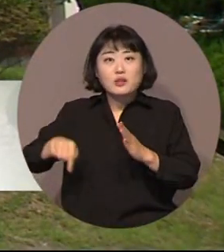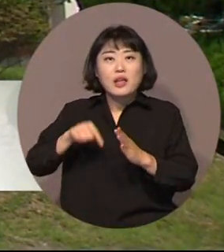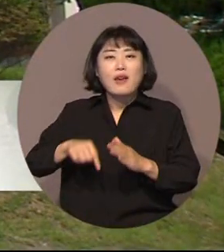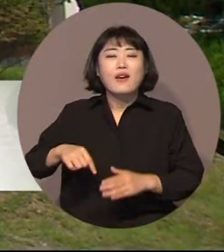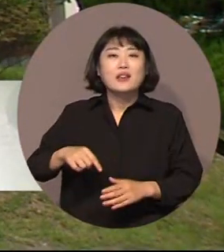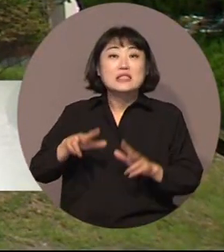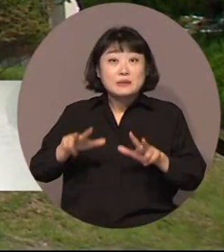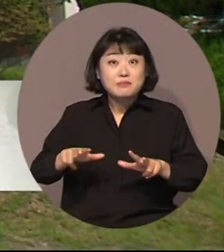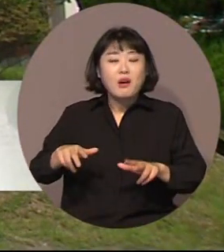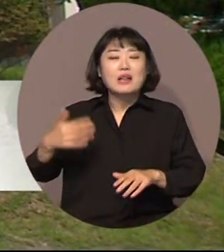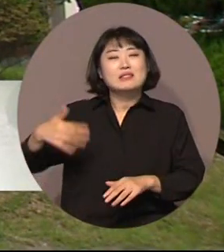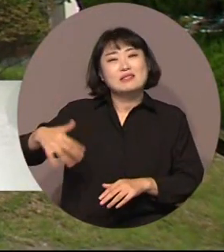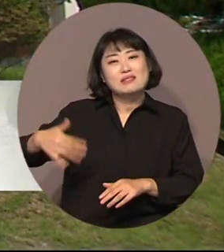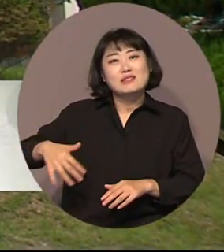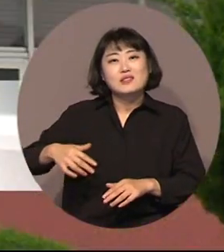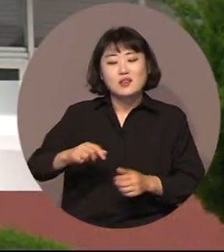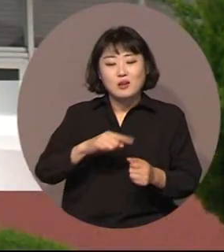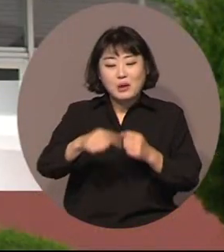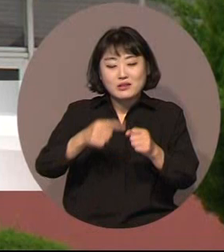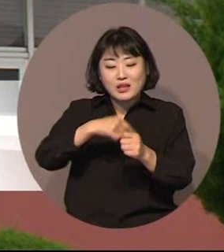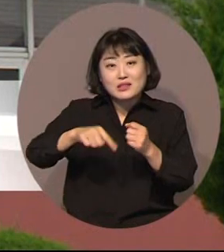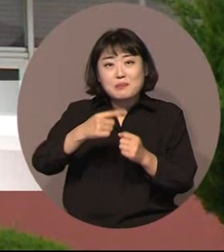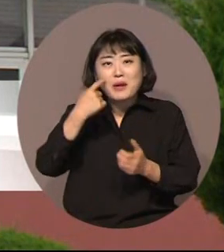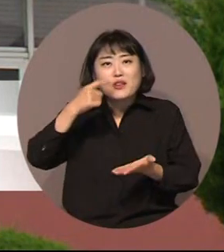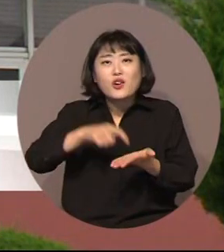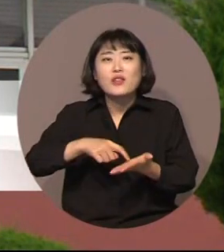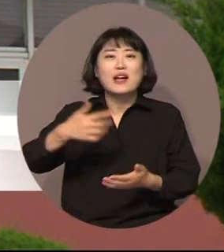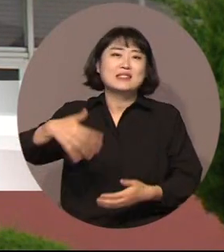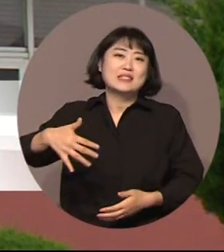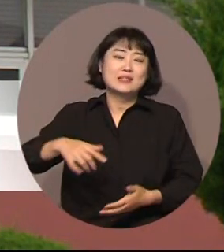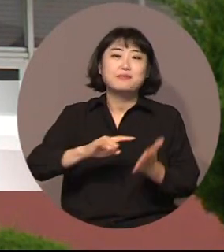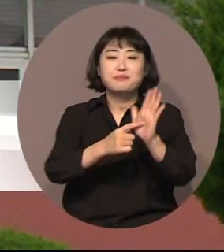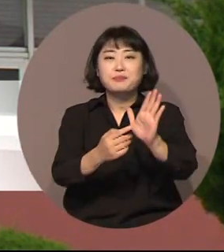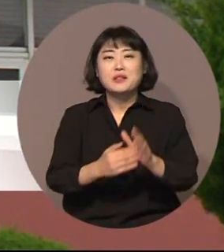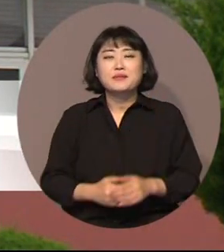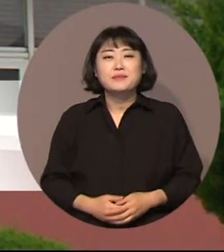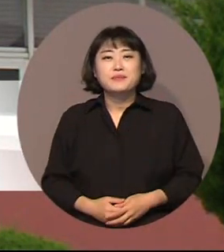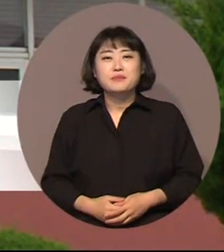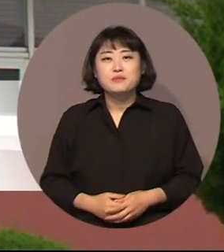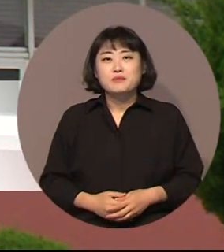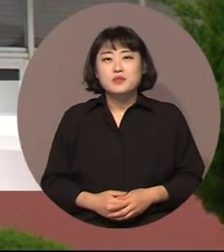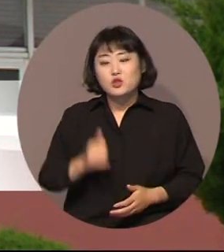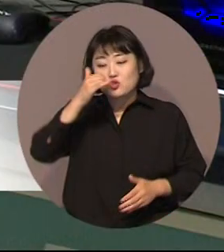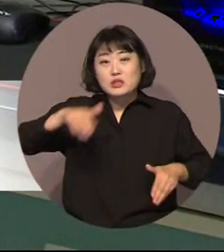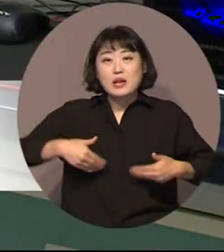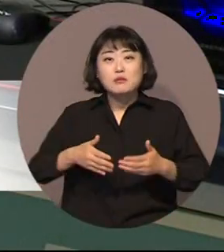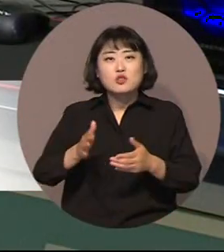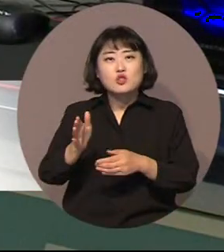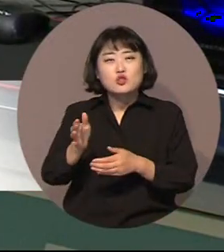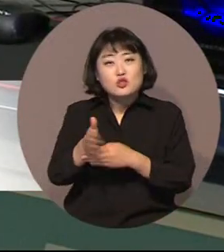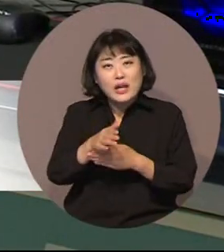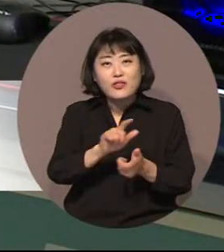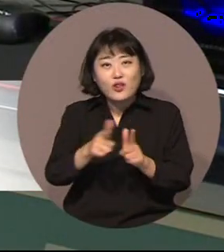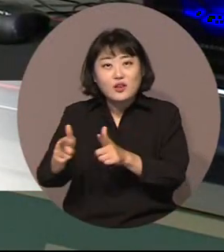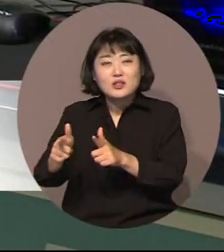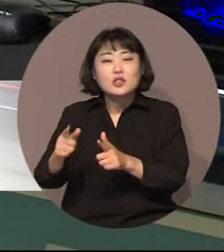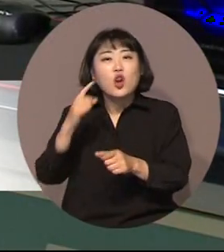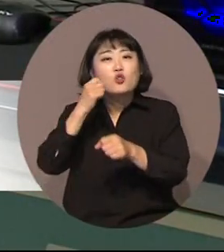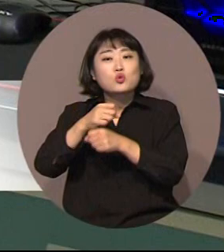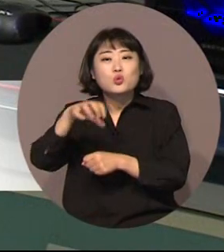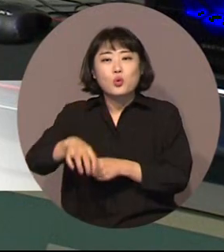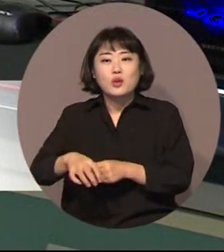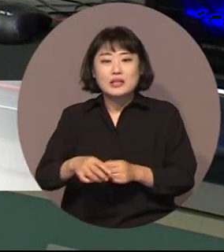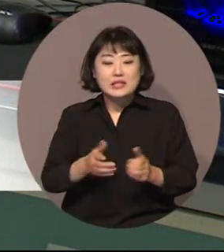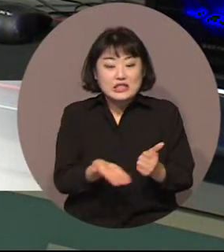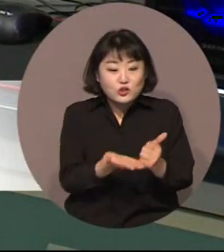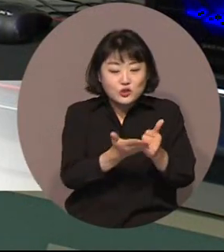아직까지 방사능이 검출된 사례는 없는 것으로 나타났습니다 충남도 수산자원연구소는 양식장과